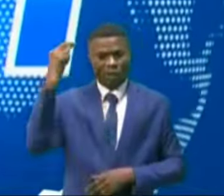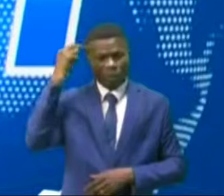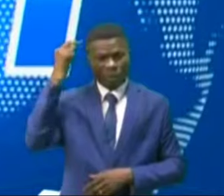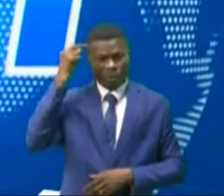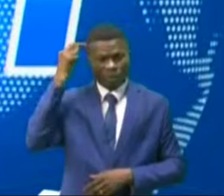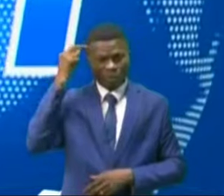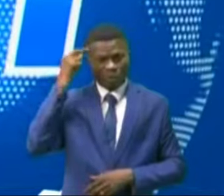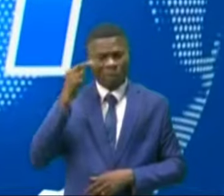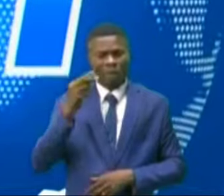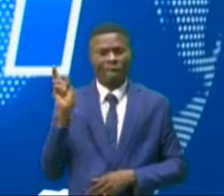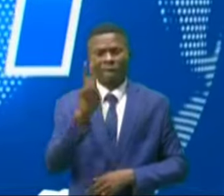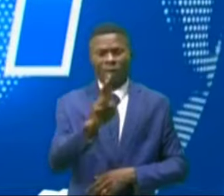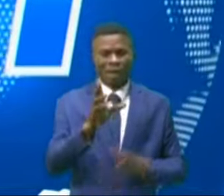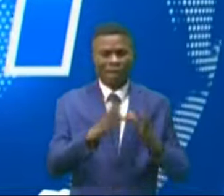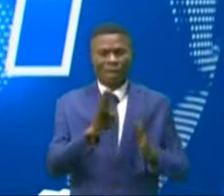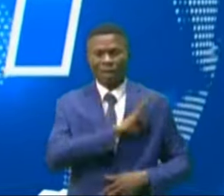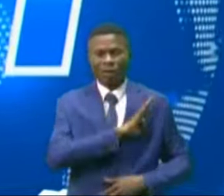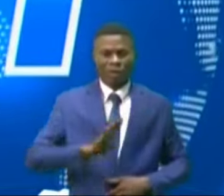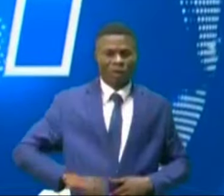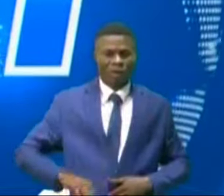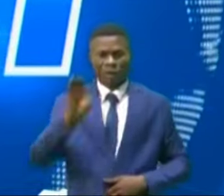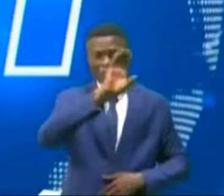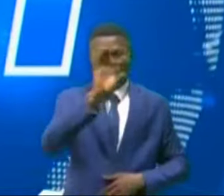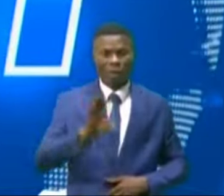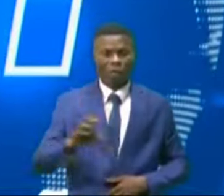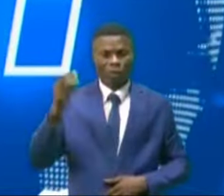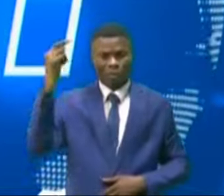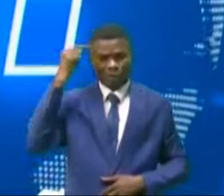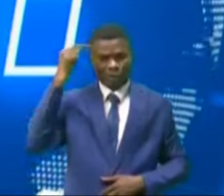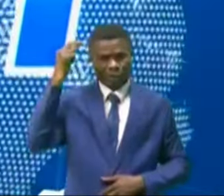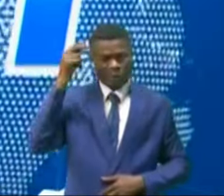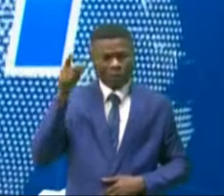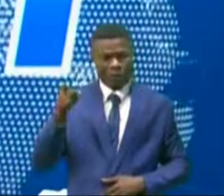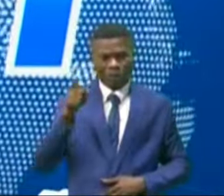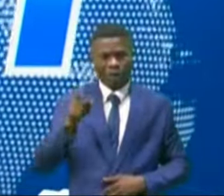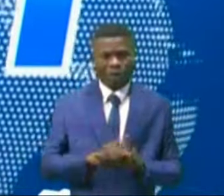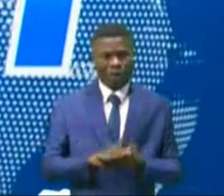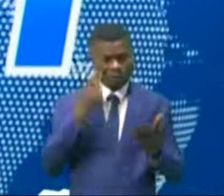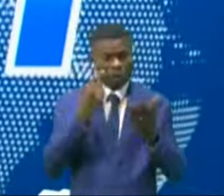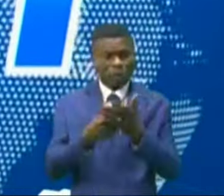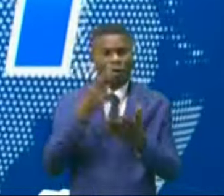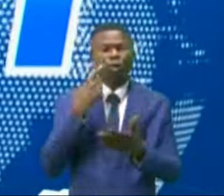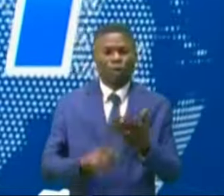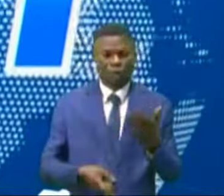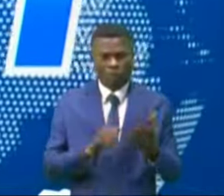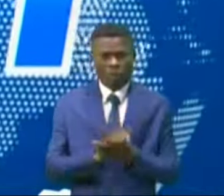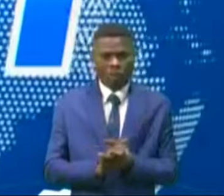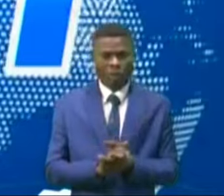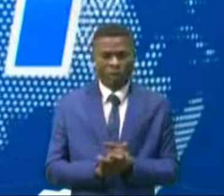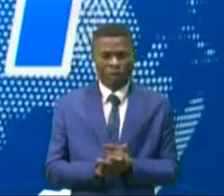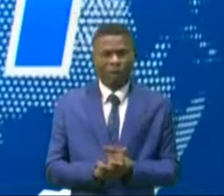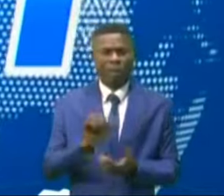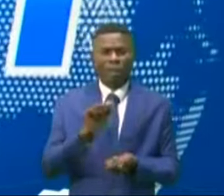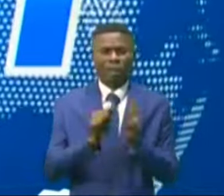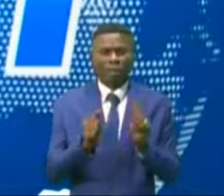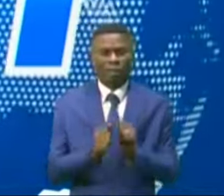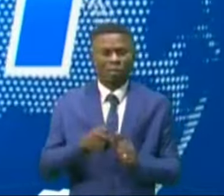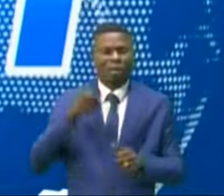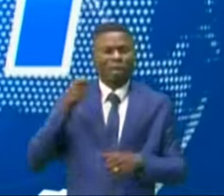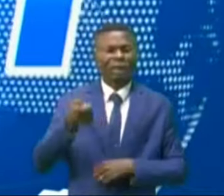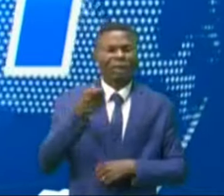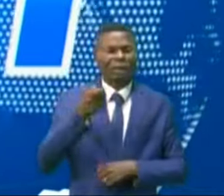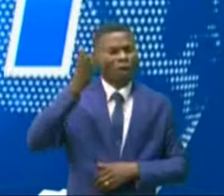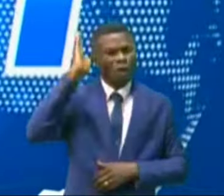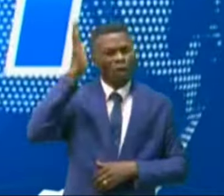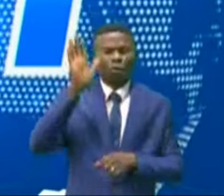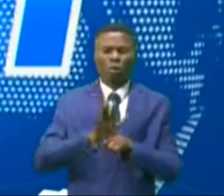était accompagné du bourgmestre de cette commune. Le constat fait est la recrudescence de la criminalité